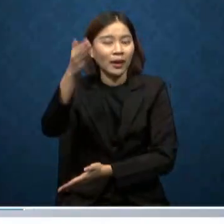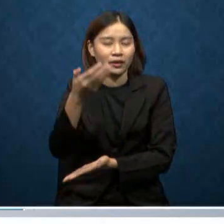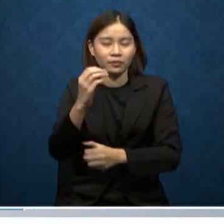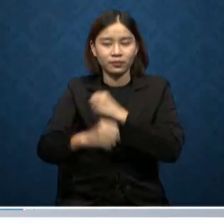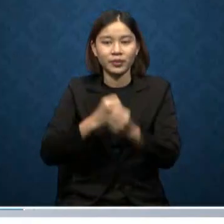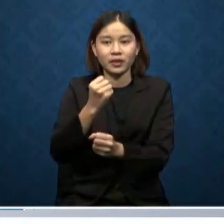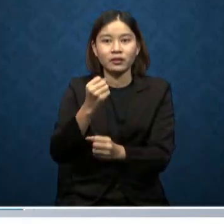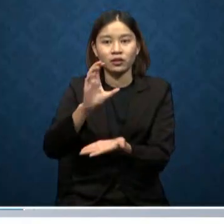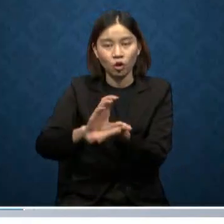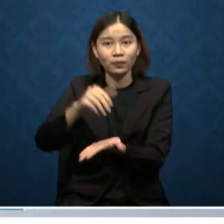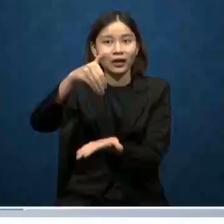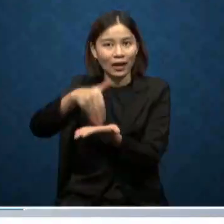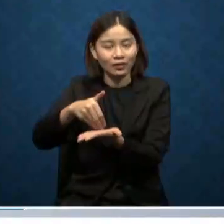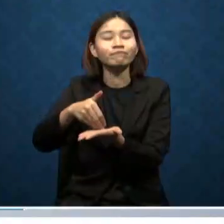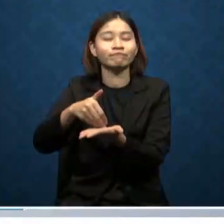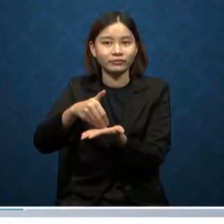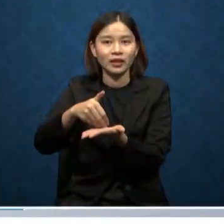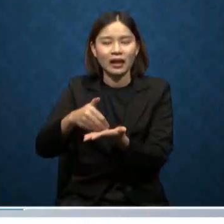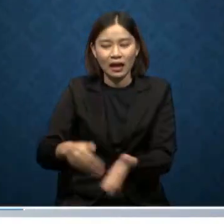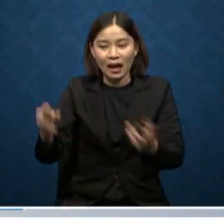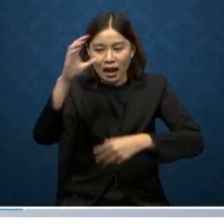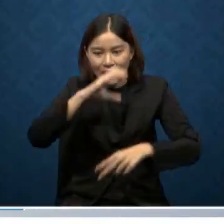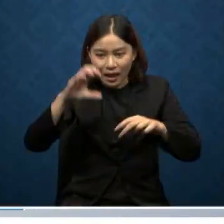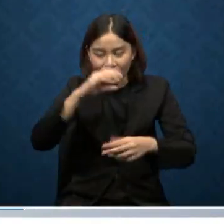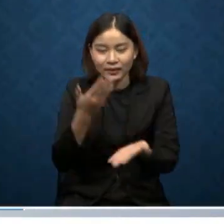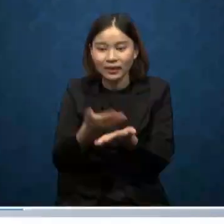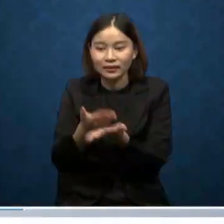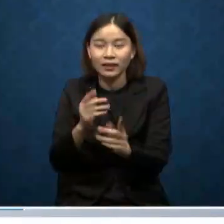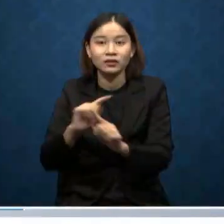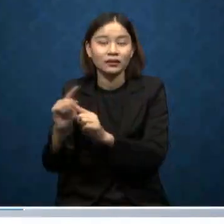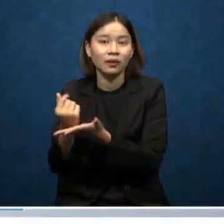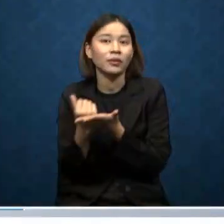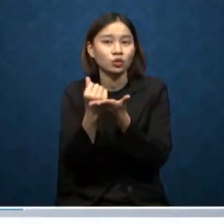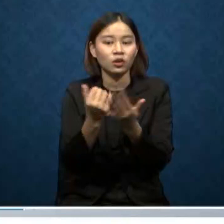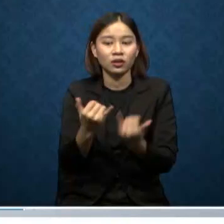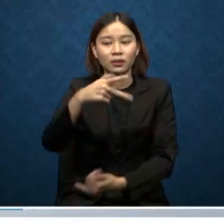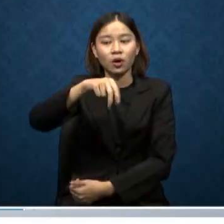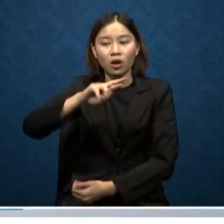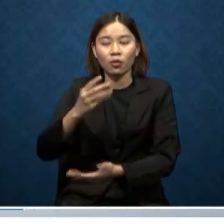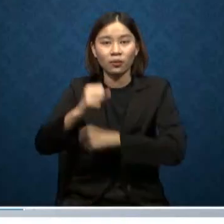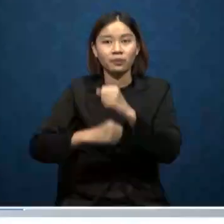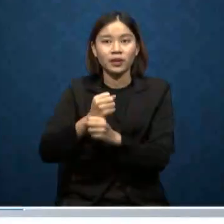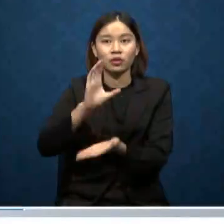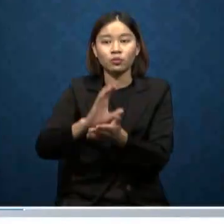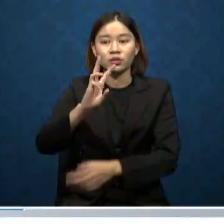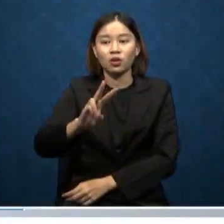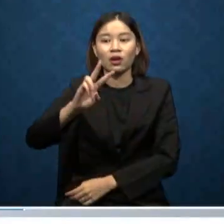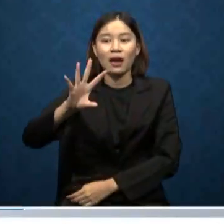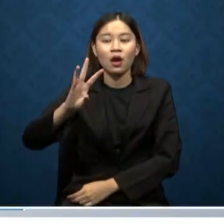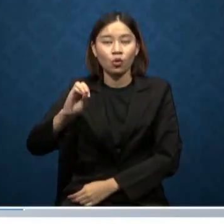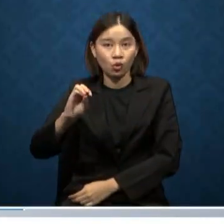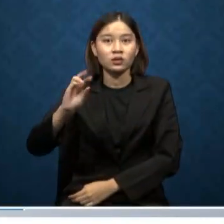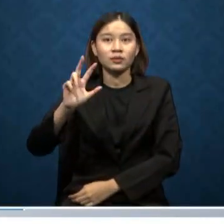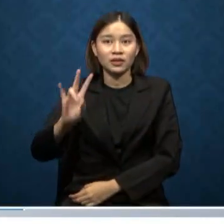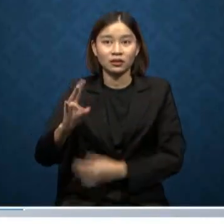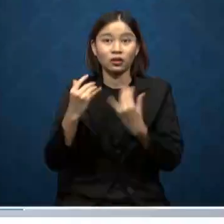ต้นนะครับคือหาช่องทางในกที่จะหาเมดเงินมาชดเชยซึขนาดนี้พรบองงประมาณปี 201667 อยู่ระ